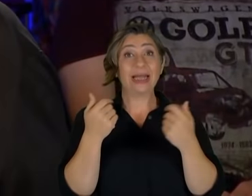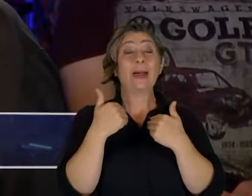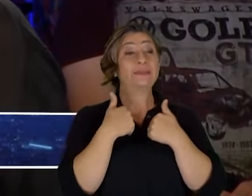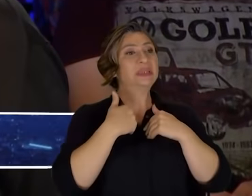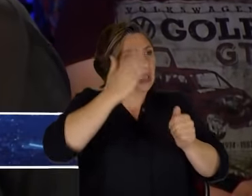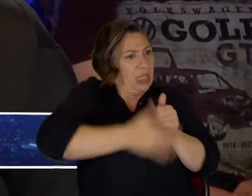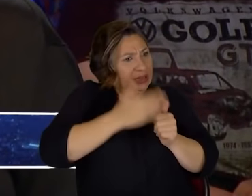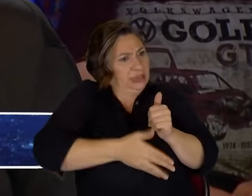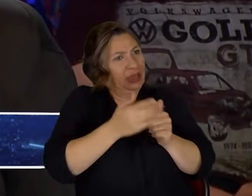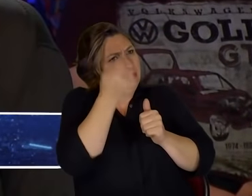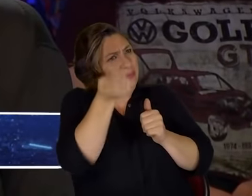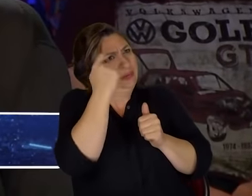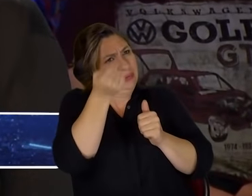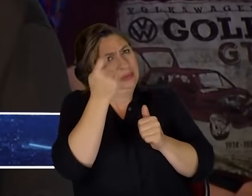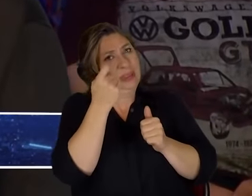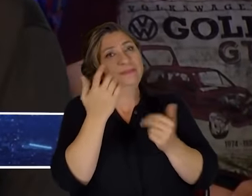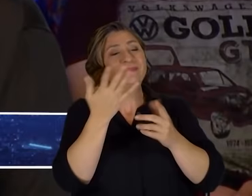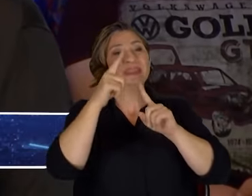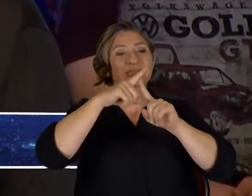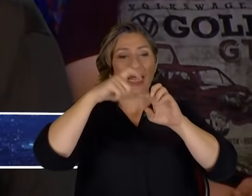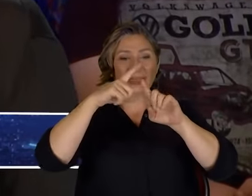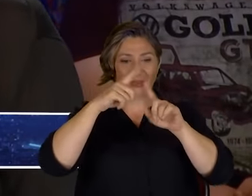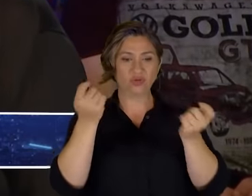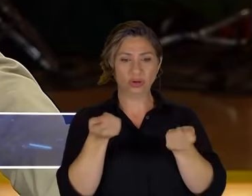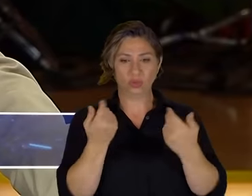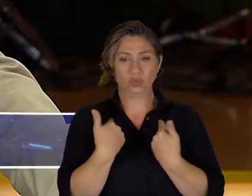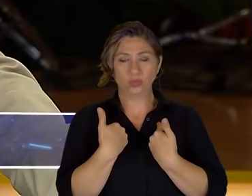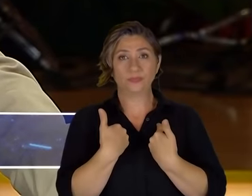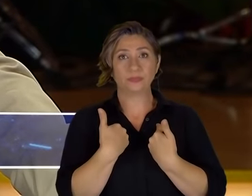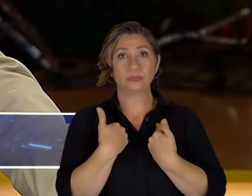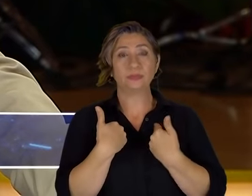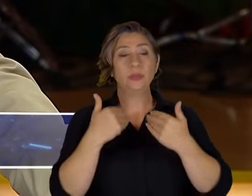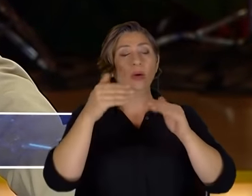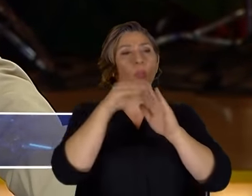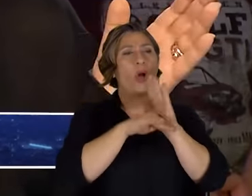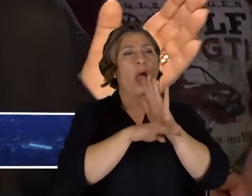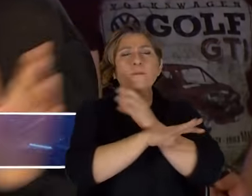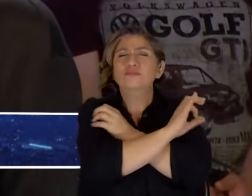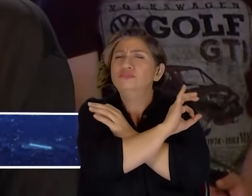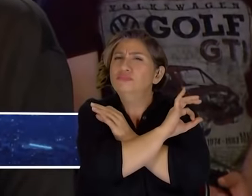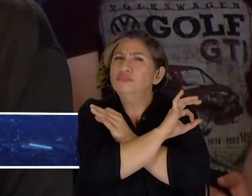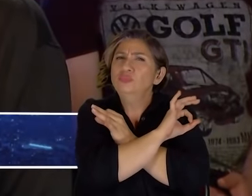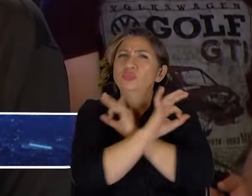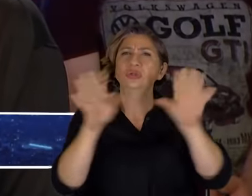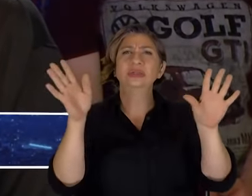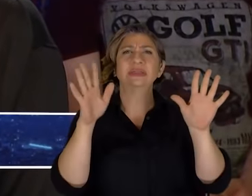Bizi yasaklamaya da çalıştılar. Şöyle söyleyeyim. TRT'de çalışıyoruz. Program kıyamet kopuyor.